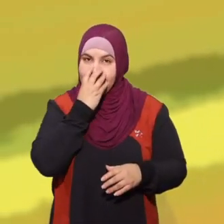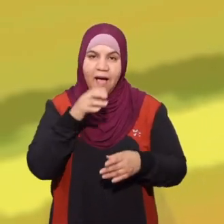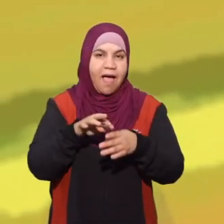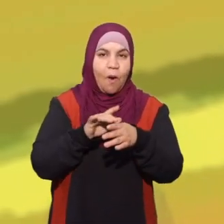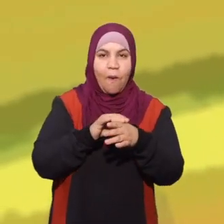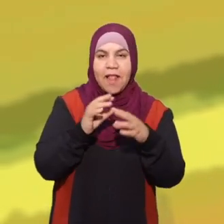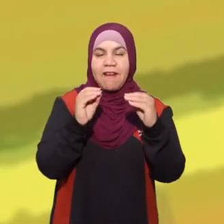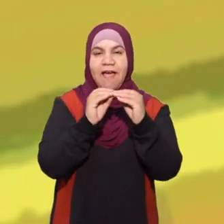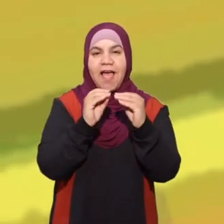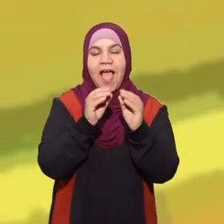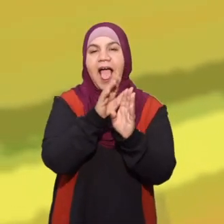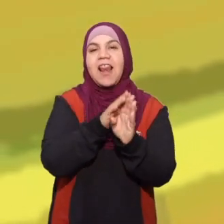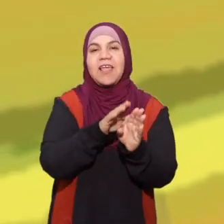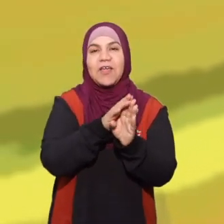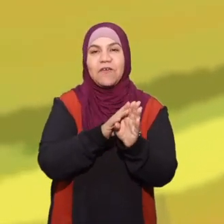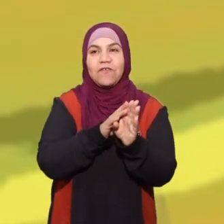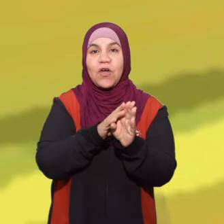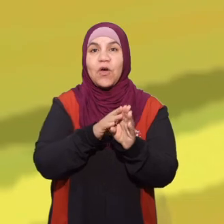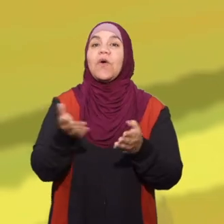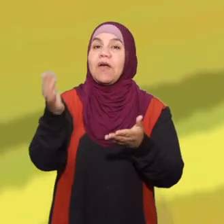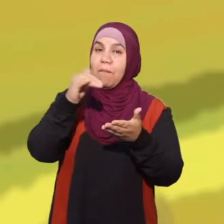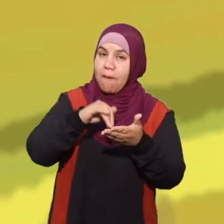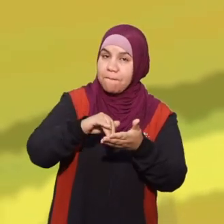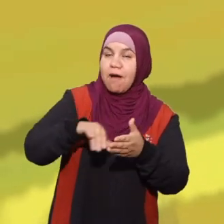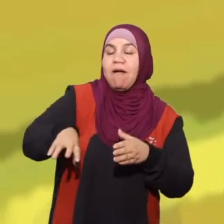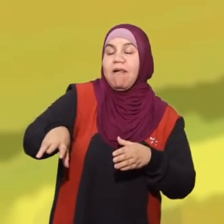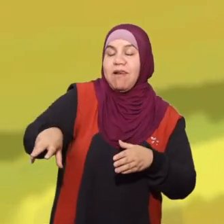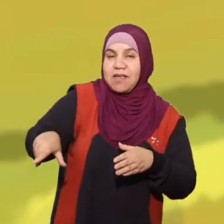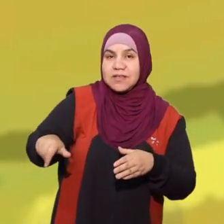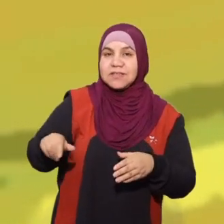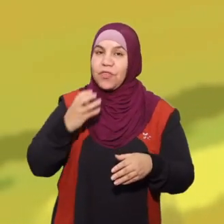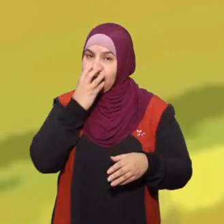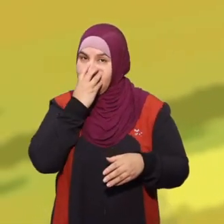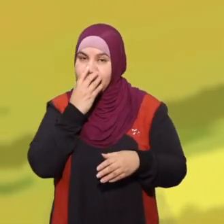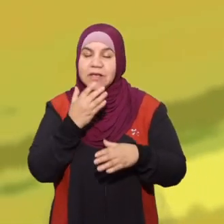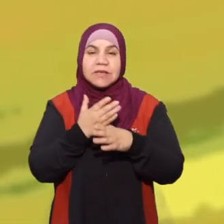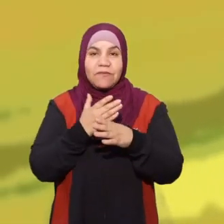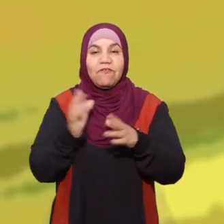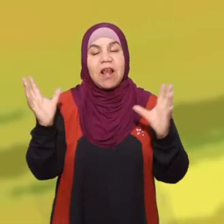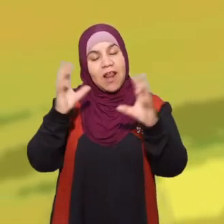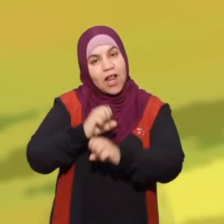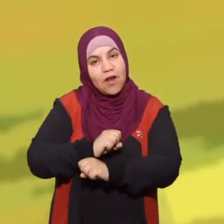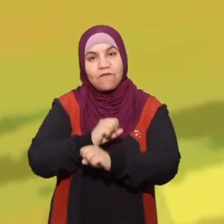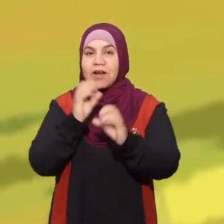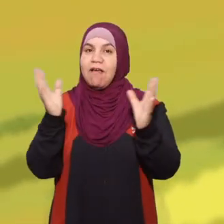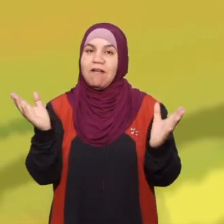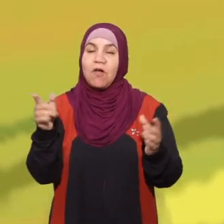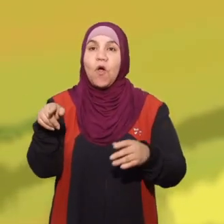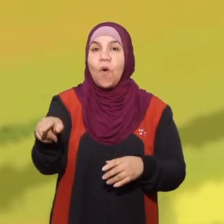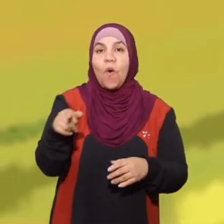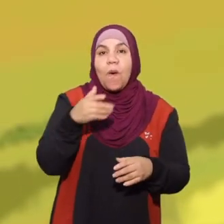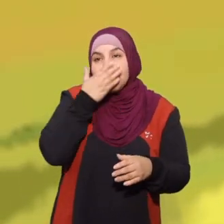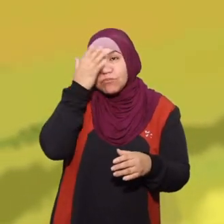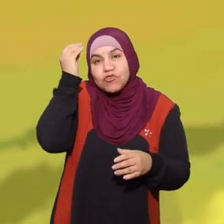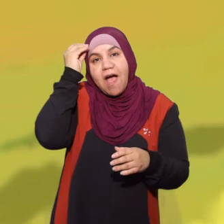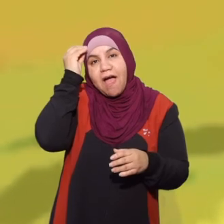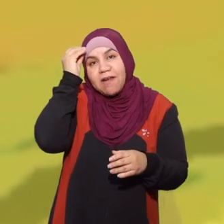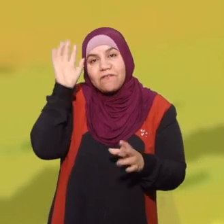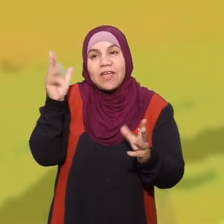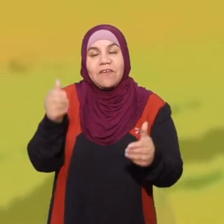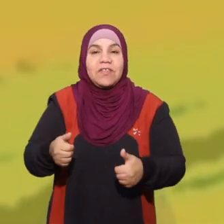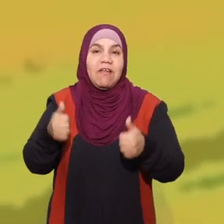حيواناً أليفاً، وعاد إلى البر لصاً مطارداً في الليل والنهار. لم يكن يعرف طريقة